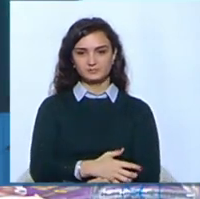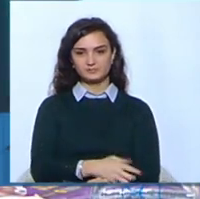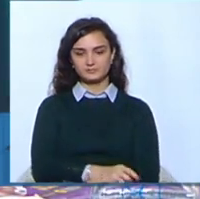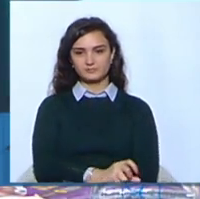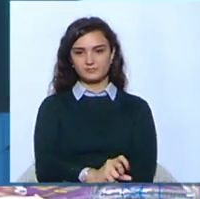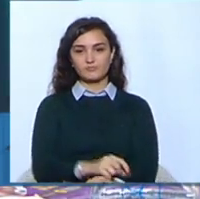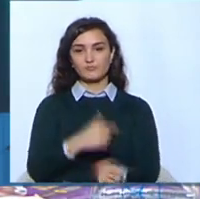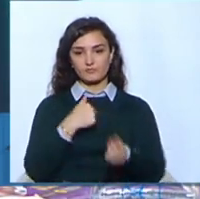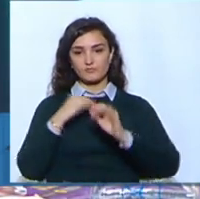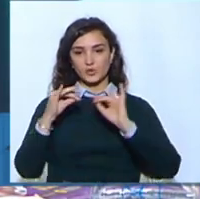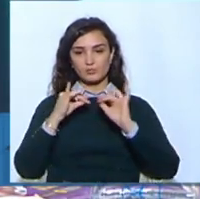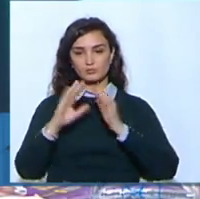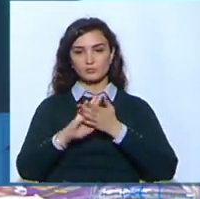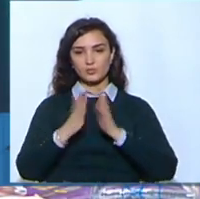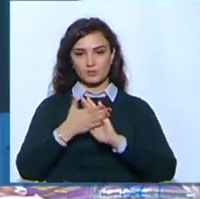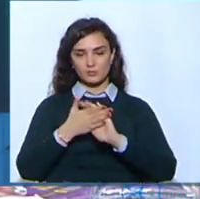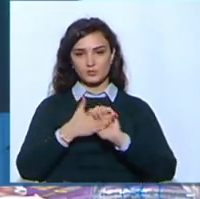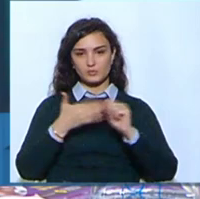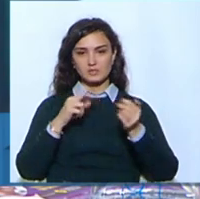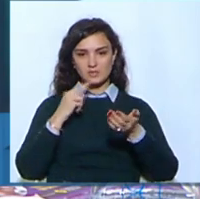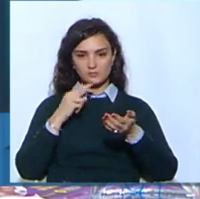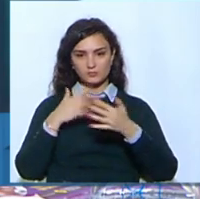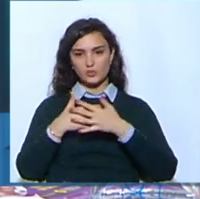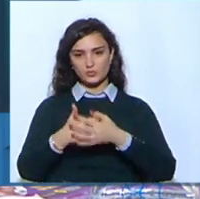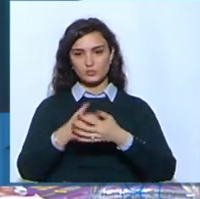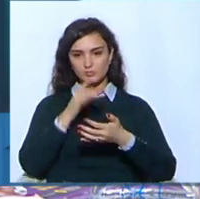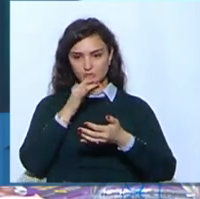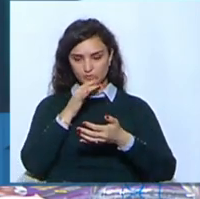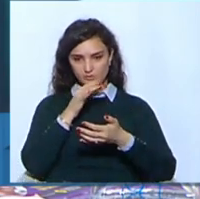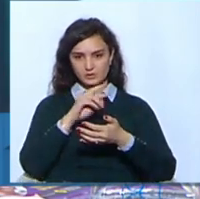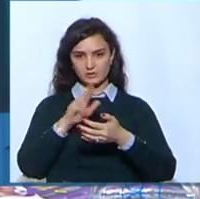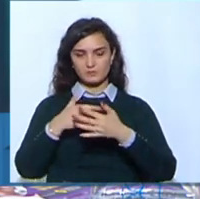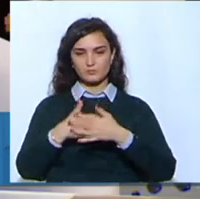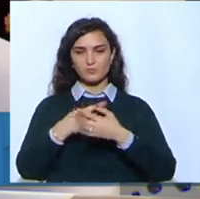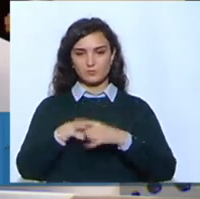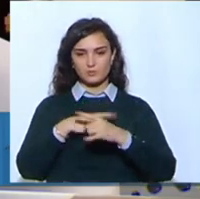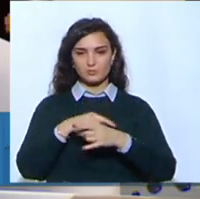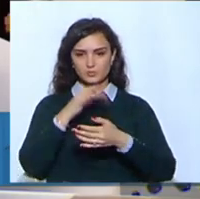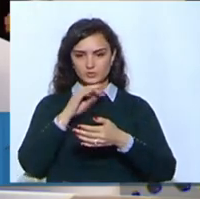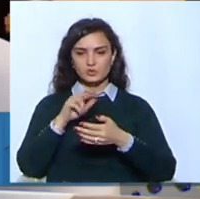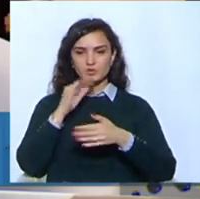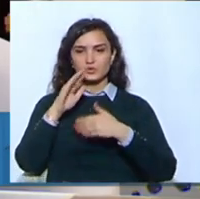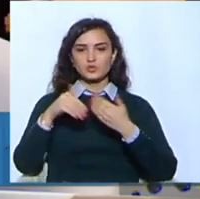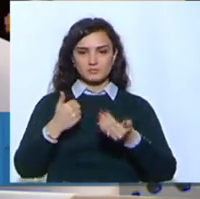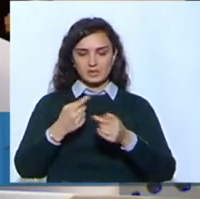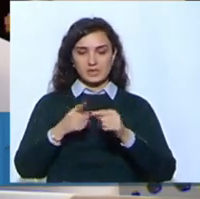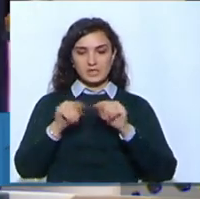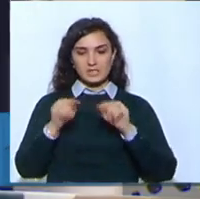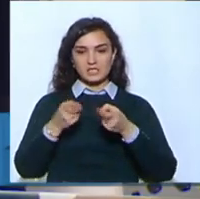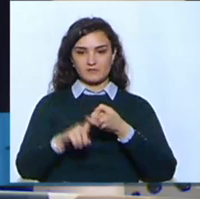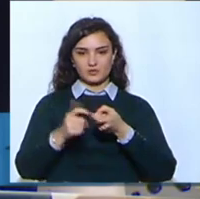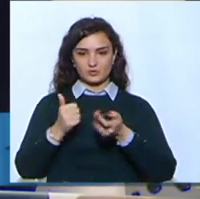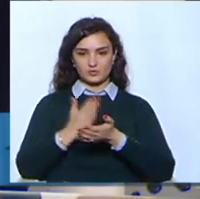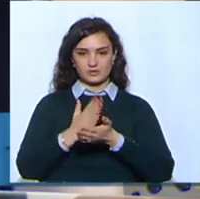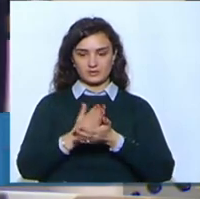ჩვენ საუბრობთ მდგომარეობაზე, რომელიც უნდა გავითვალისწინოთ ორსულობის დროსაც, მშობიარობის დროსაც და შემდეგ. აი ეს კავშირი